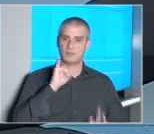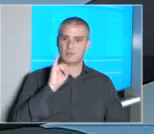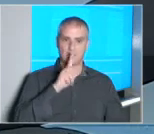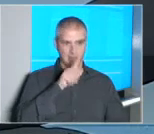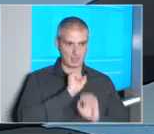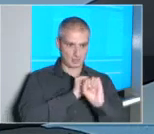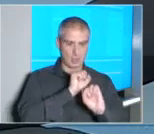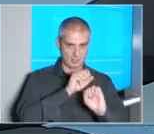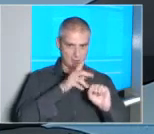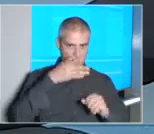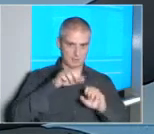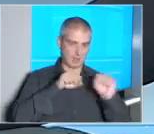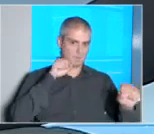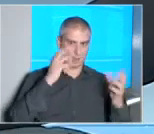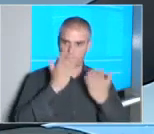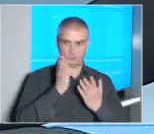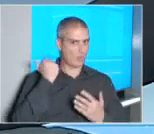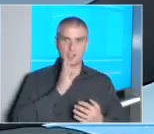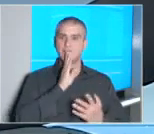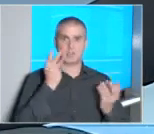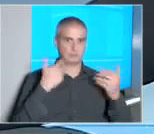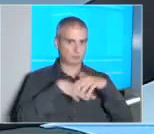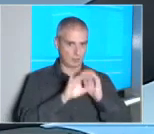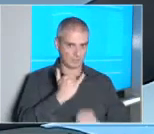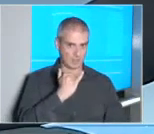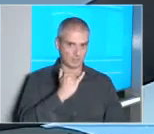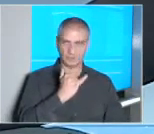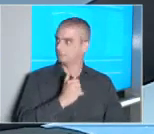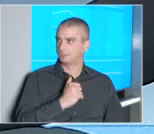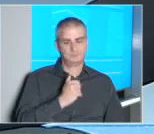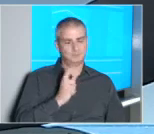הפועל באר שבע, אצלכם מעולם לא היה עניין בעייתי עם שילוב, נכון? לא, לחלוטין לא.